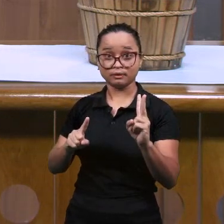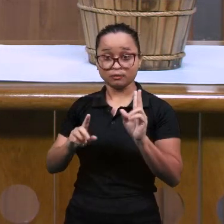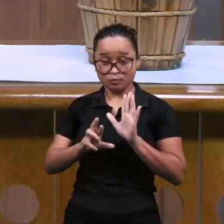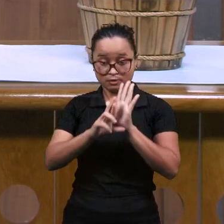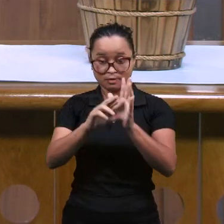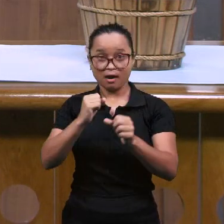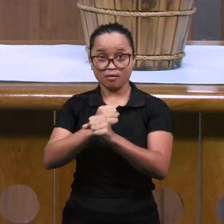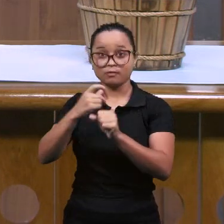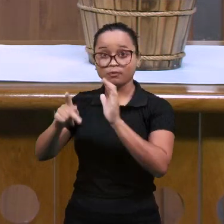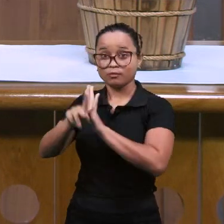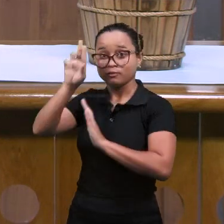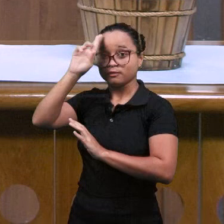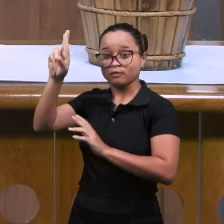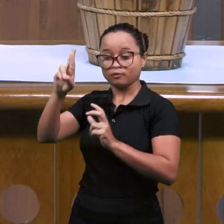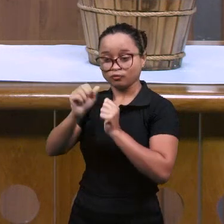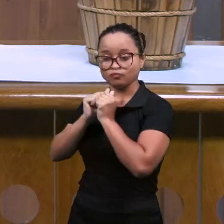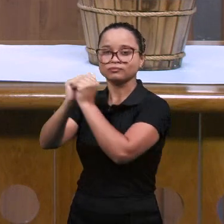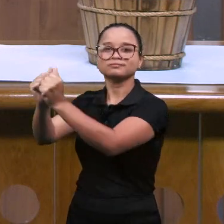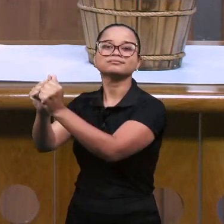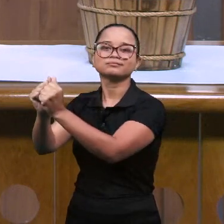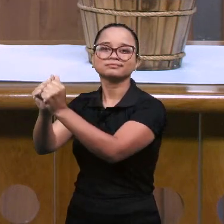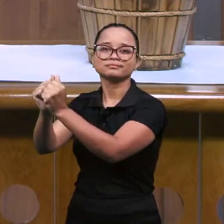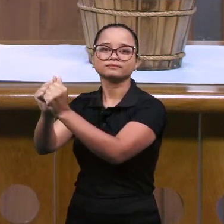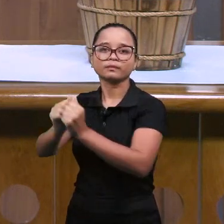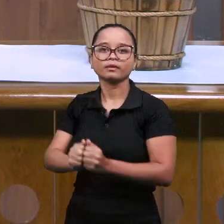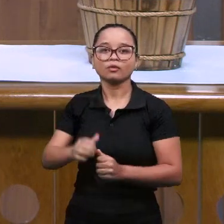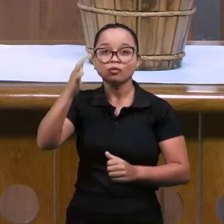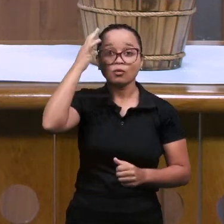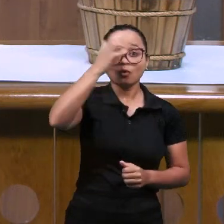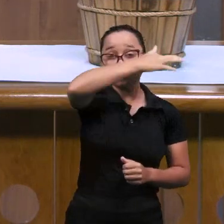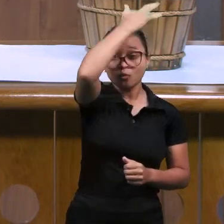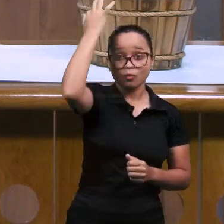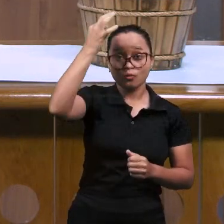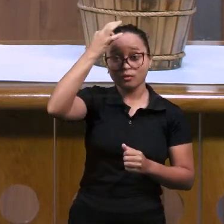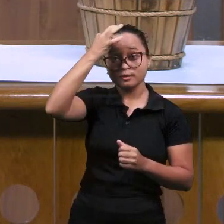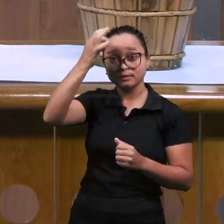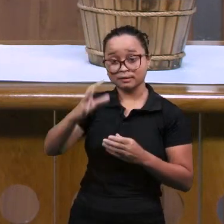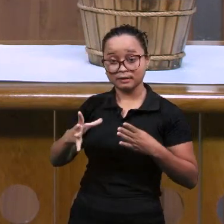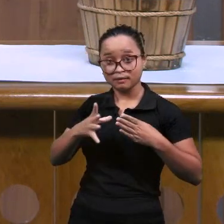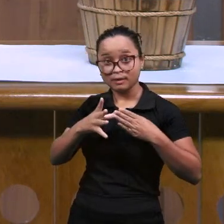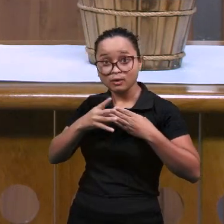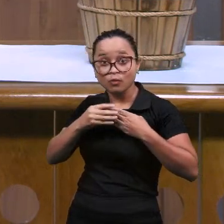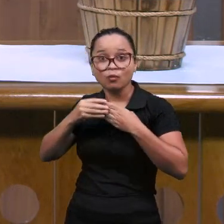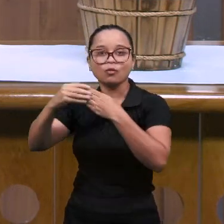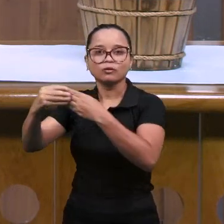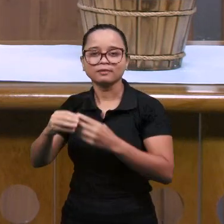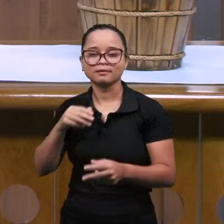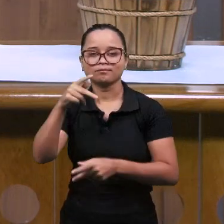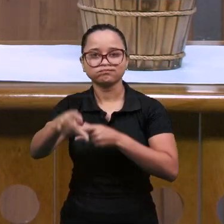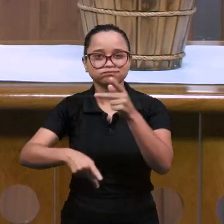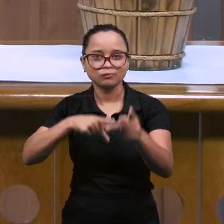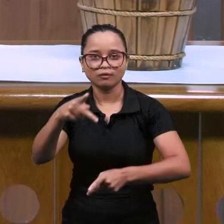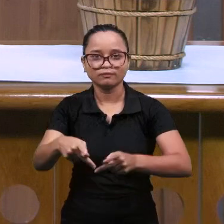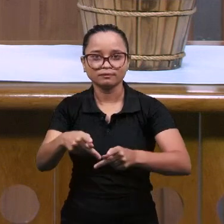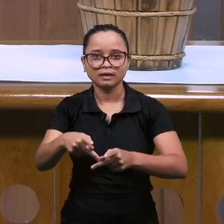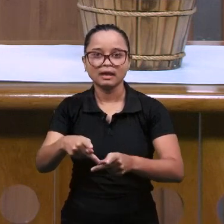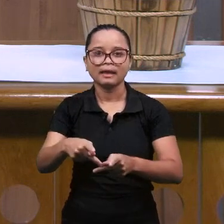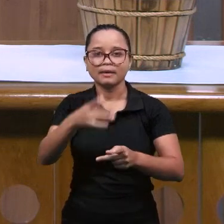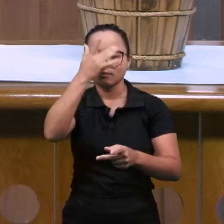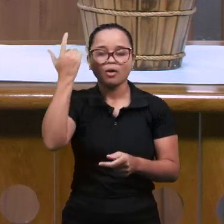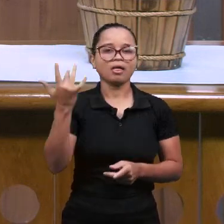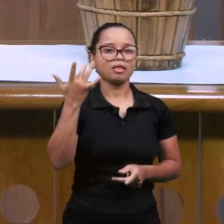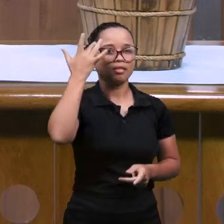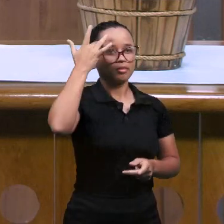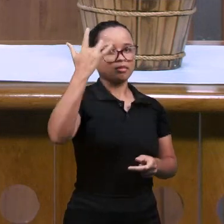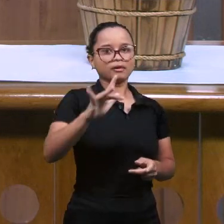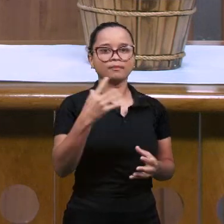est en train de déborder, mais le mystère va conduire notre peuple. Ce moment, personne ne sait comment faire. Ce que